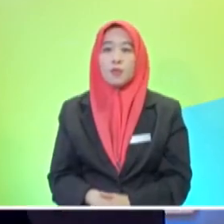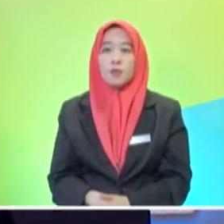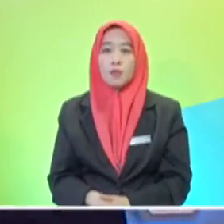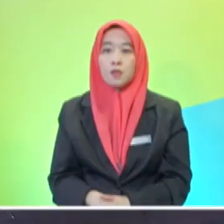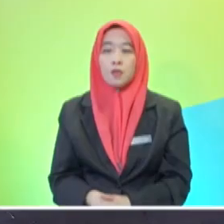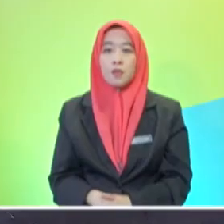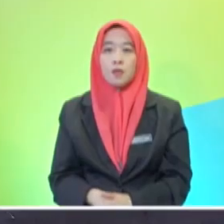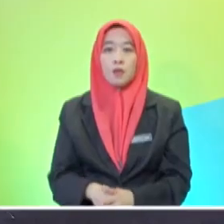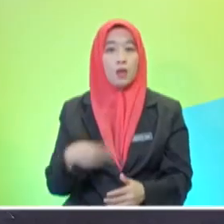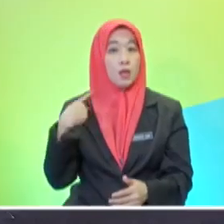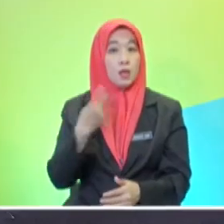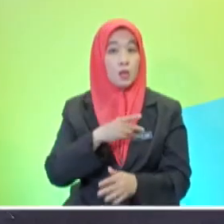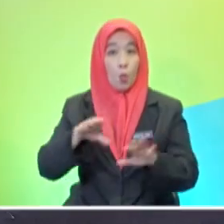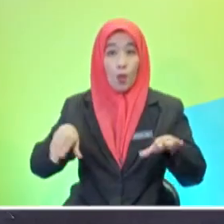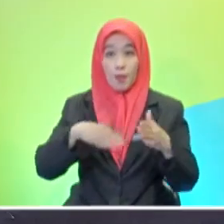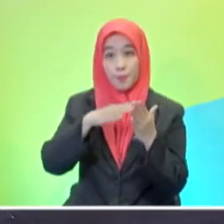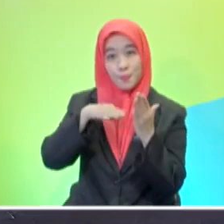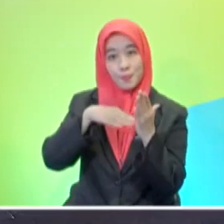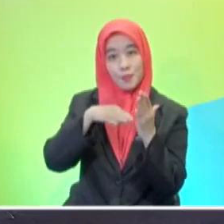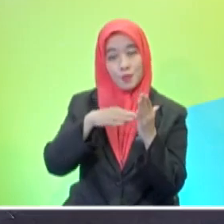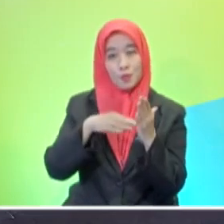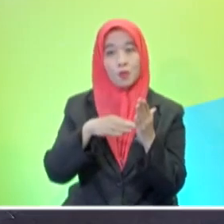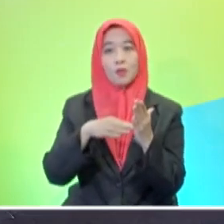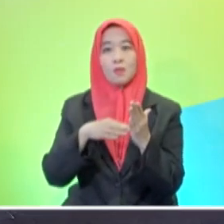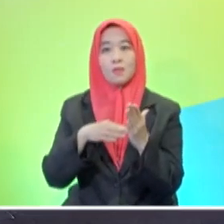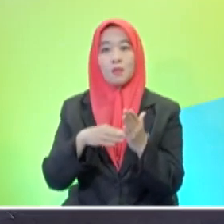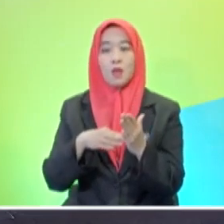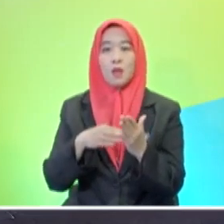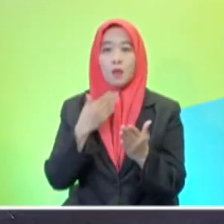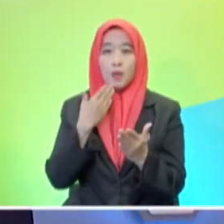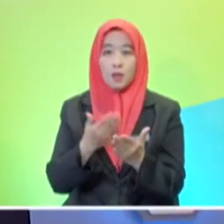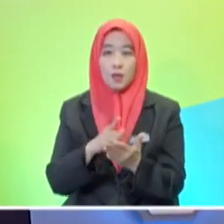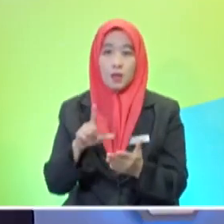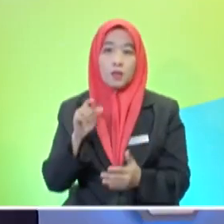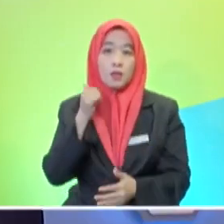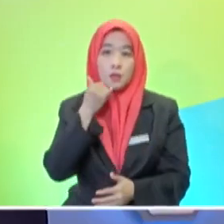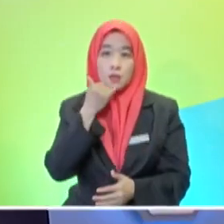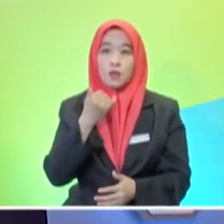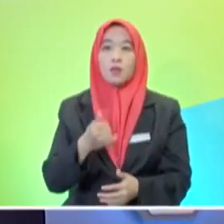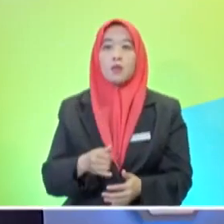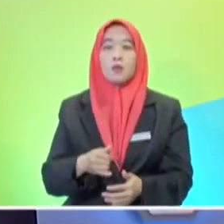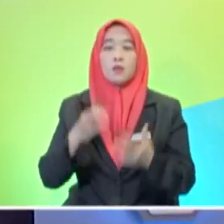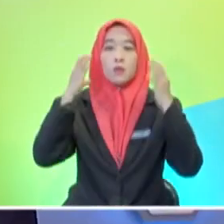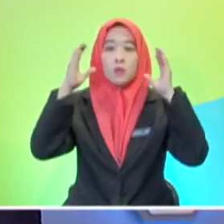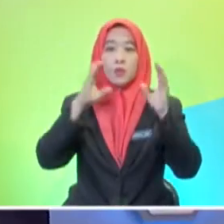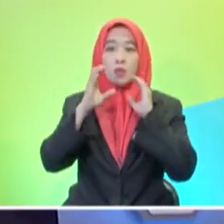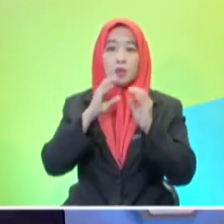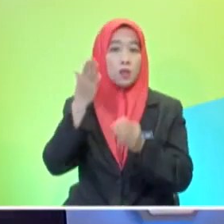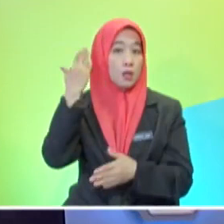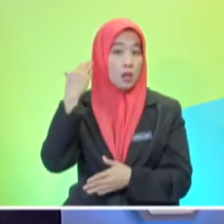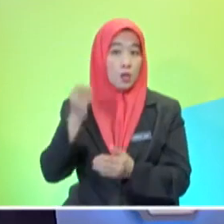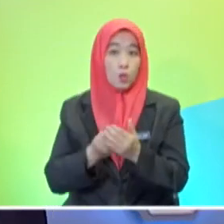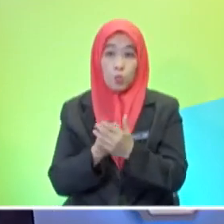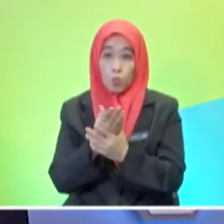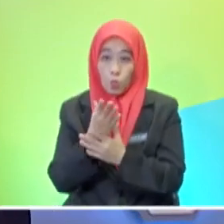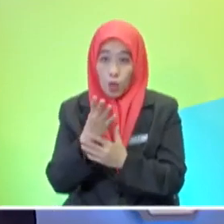Kita akan buat penyiasatan ya cikgu. Ya betul. Menarik. Baiklah, jadi Syafiqah, cikgu cakap tadi tumbuhan ini ada